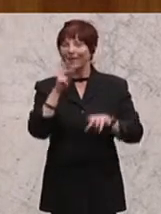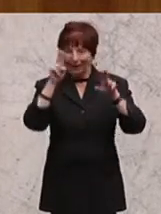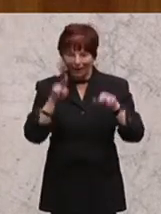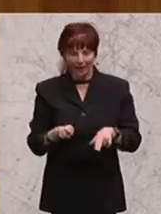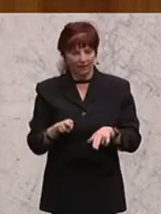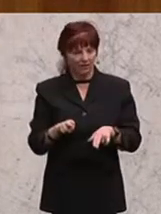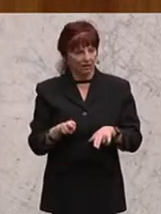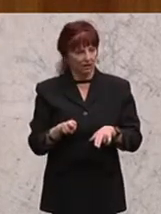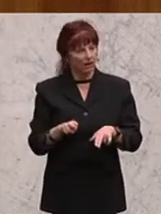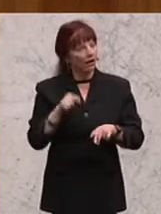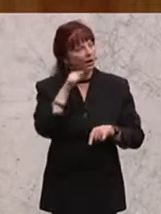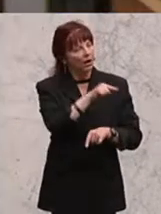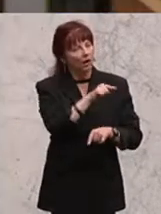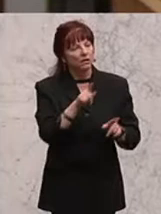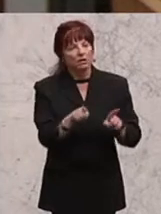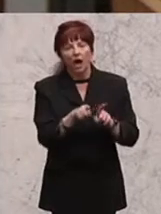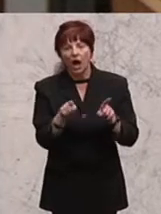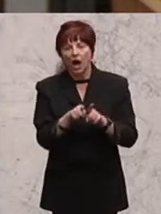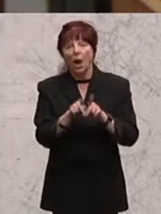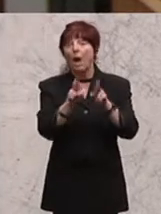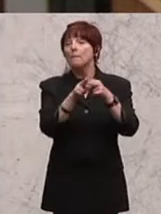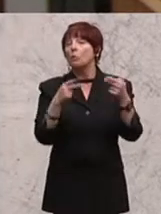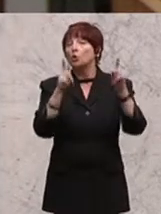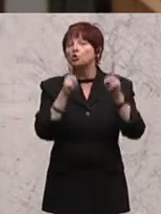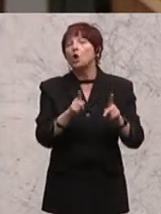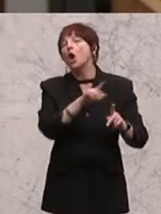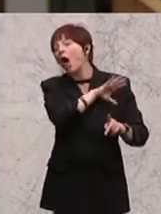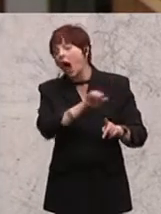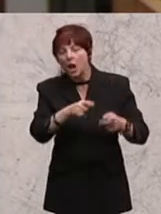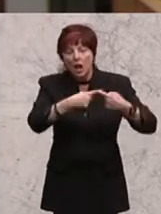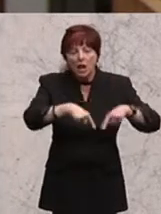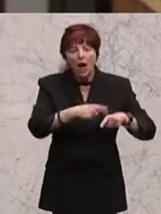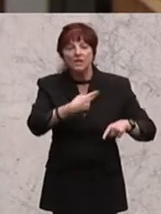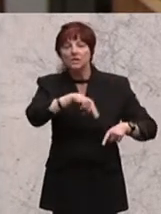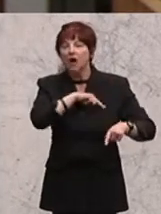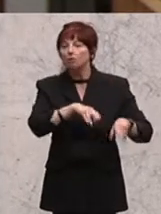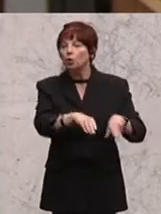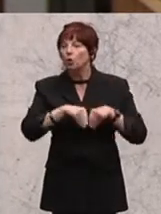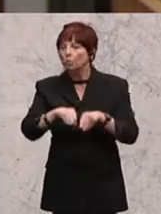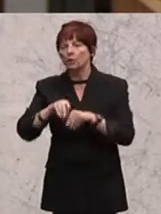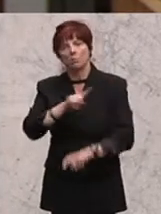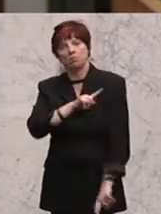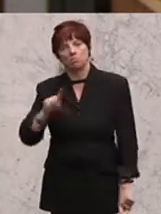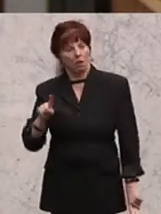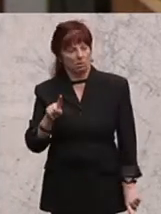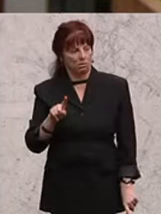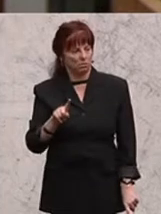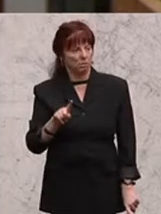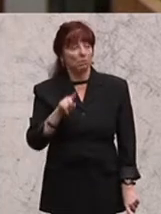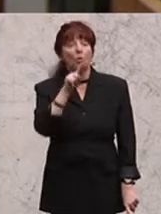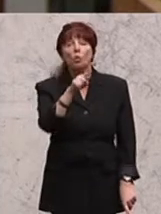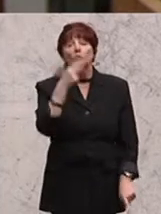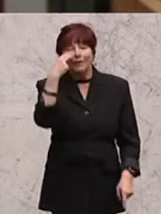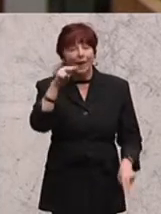der Bund nicht für die Abdeckung aller Landeshaftungen zuständig ist. Und Herr Minister, wenn Sie dereinst bei Philippi stehen, dann können